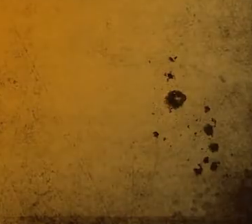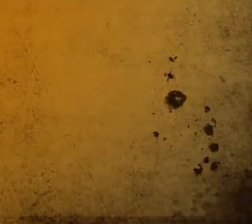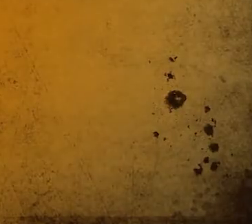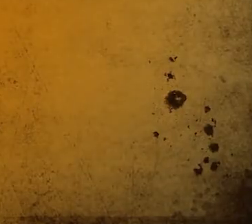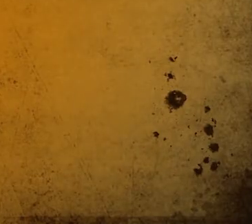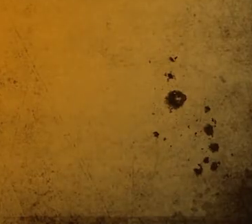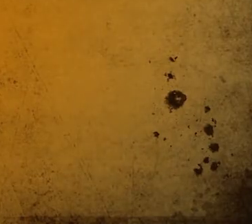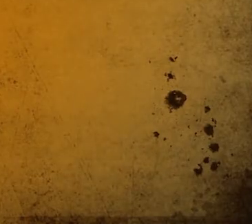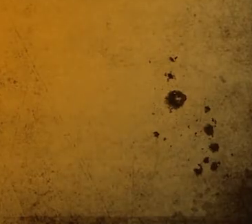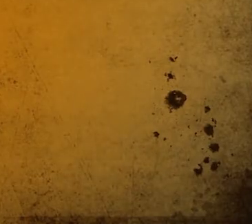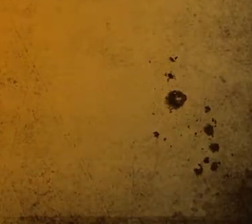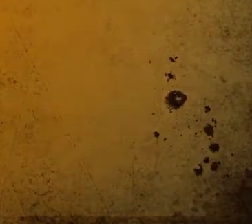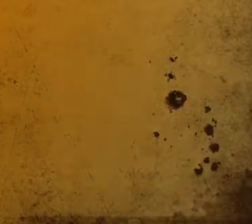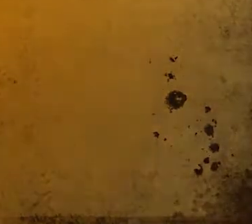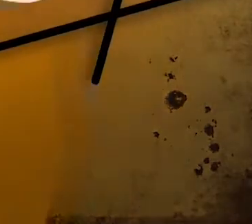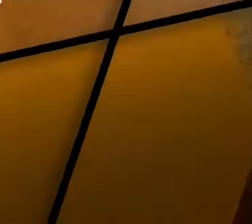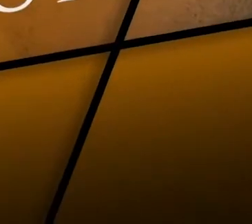Pwete kati na Kristo tozali